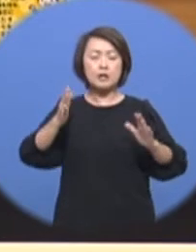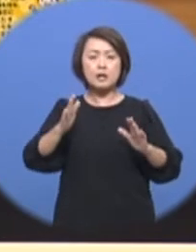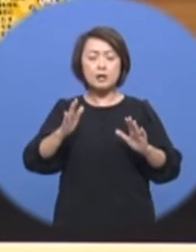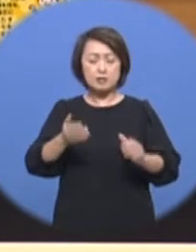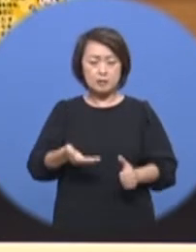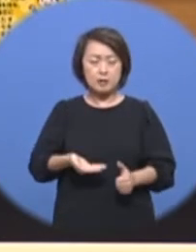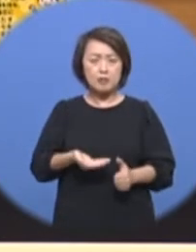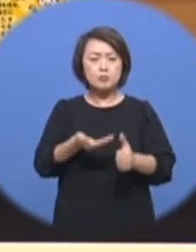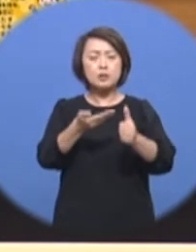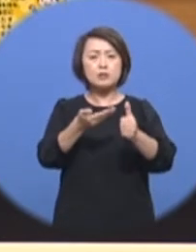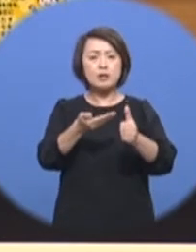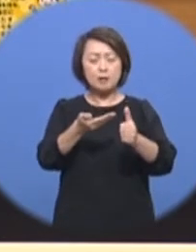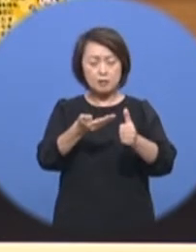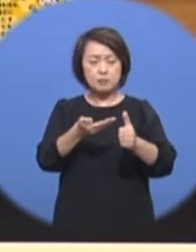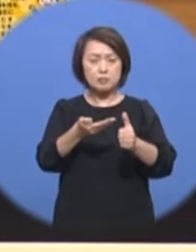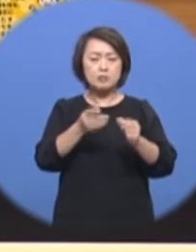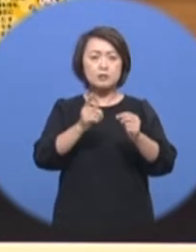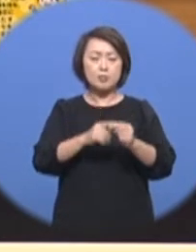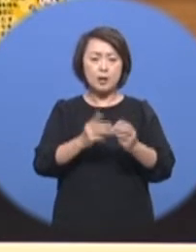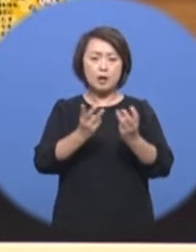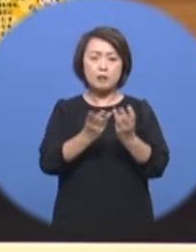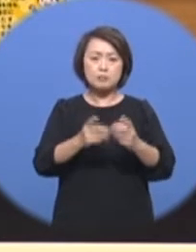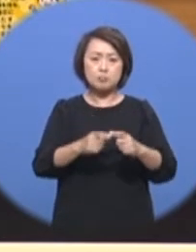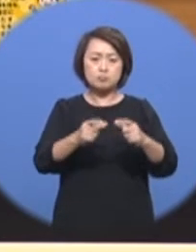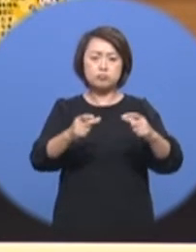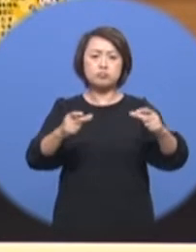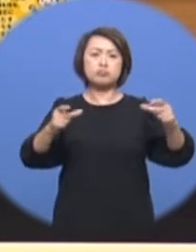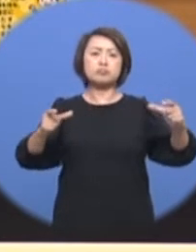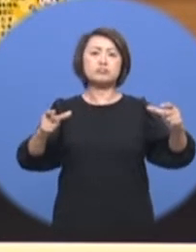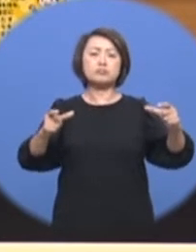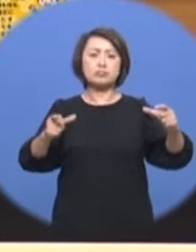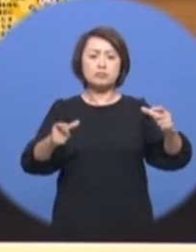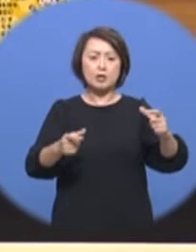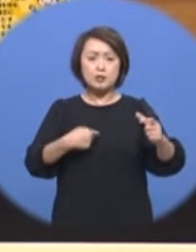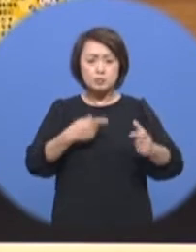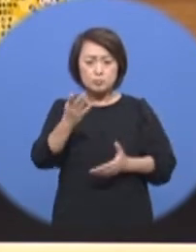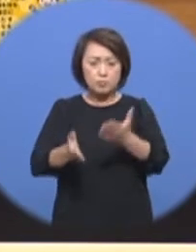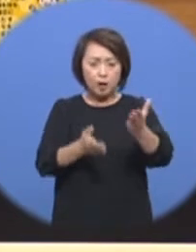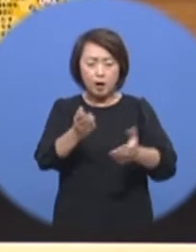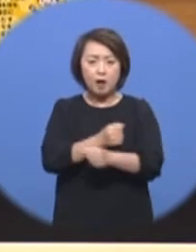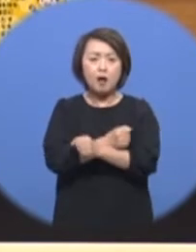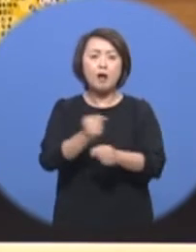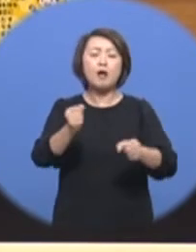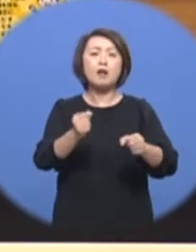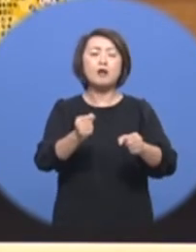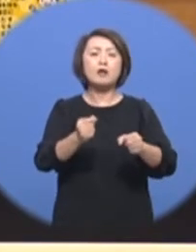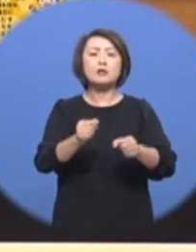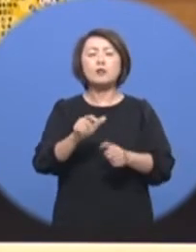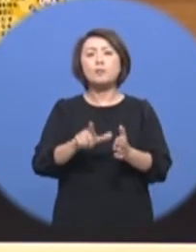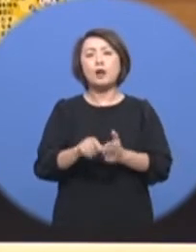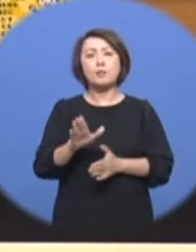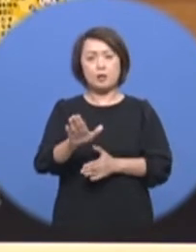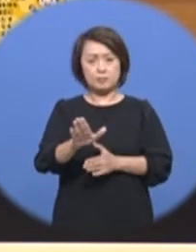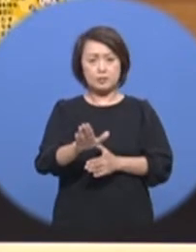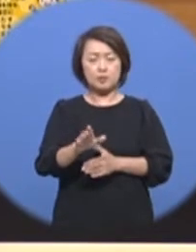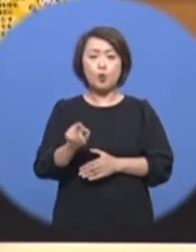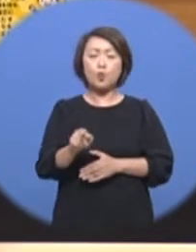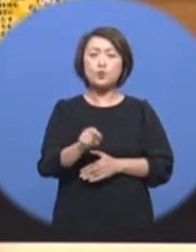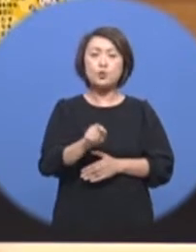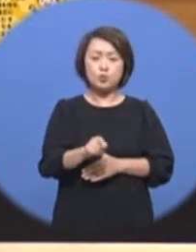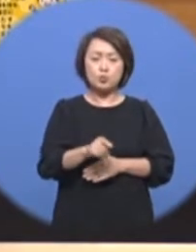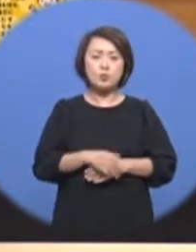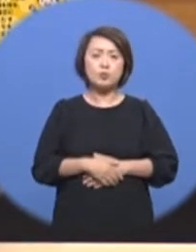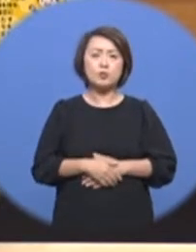猫を飼ってしまって、その数がどんどん増えて手に負えなくなってしまうということもあります。このこと